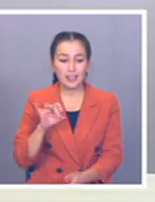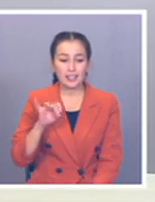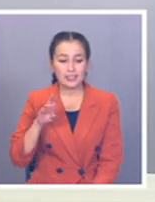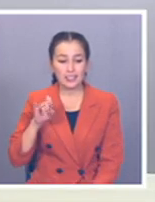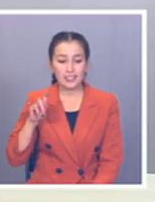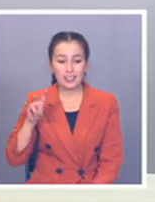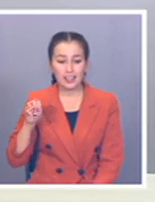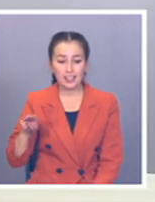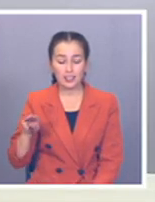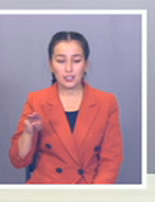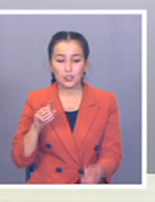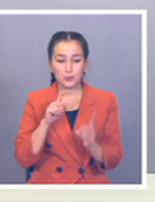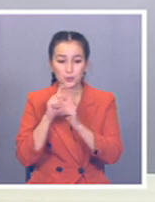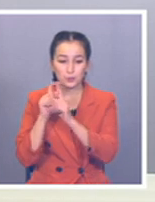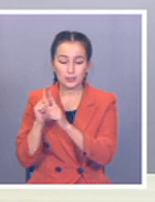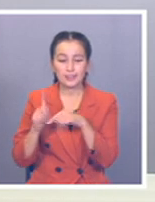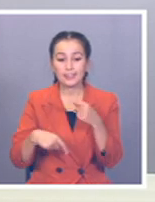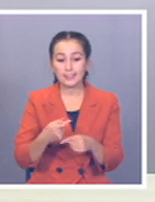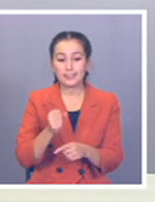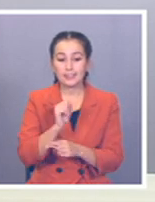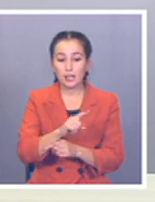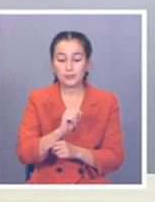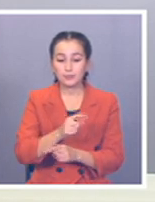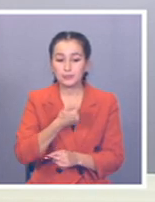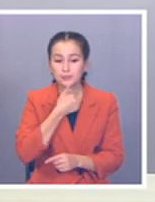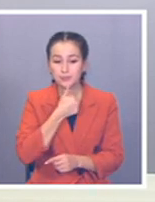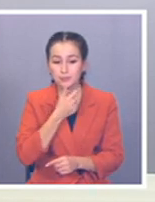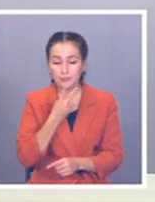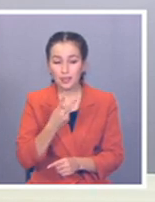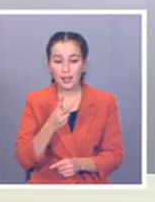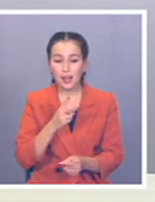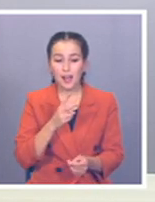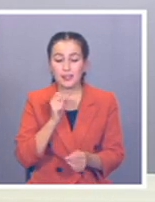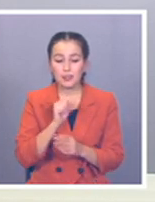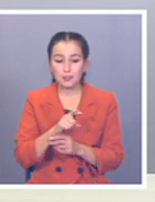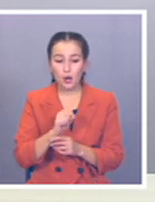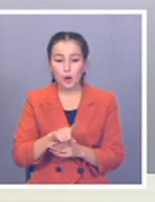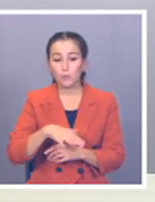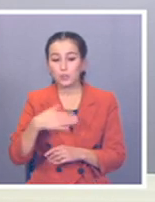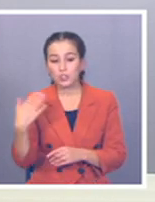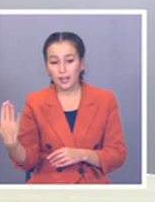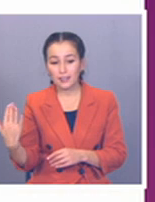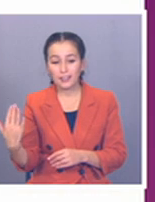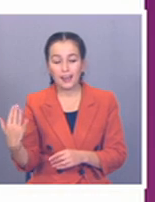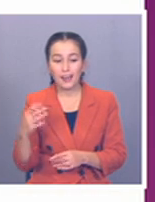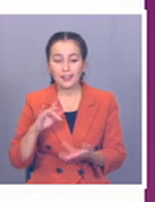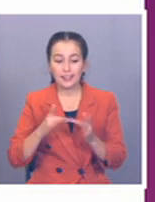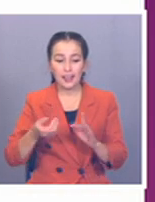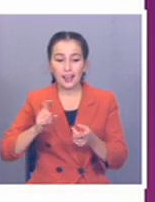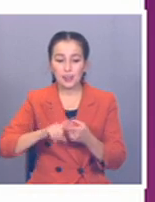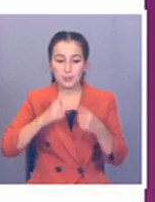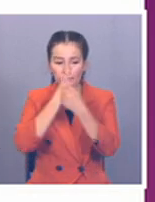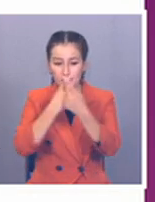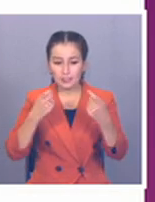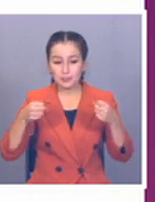Келесі тапсырмаға назар аударайық. Тапсырманың оң жағында интернетке қатысты мәліметтер берілген. Осы